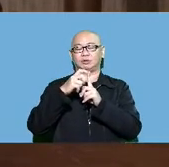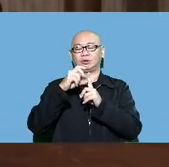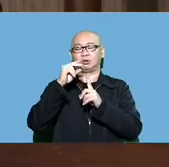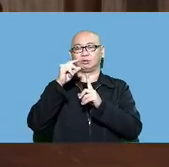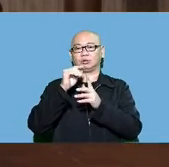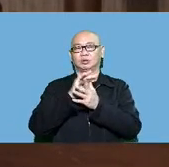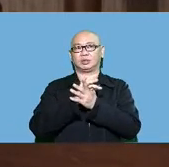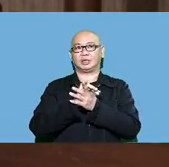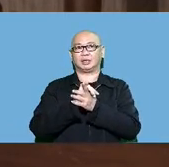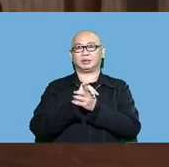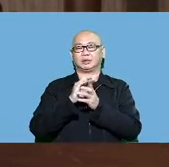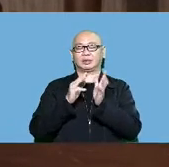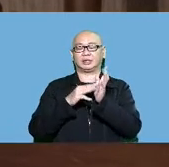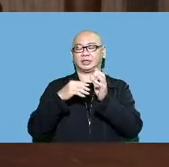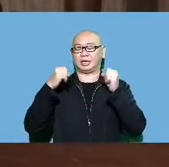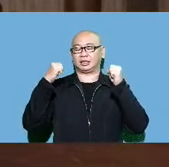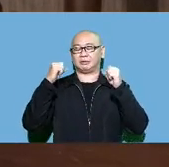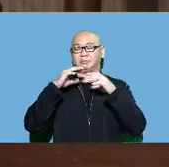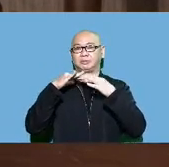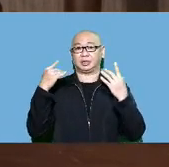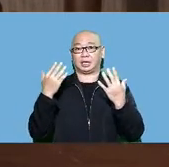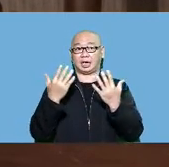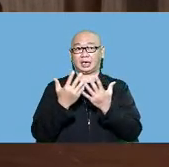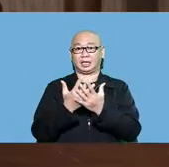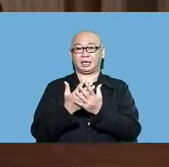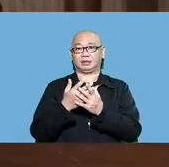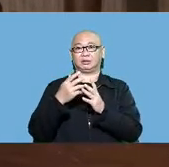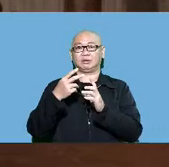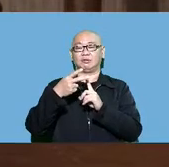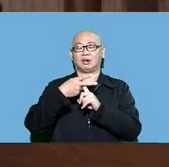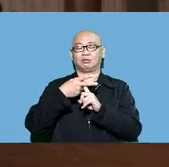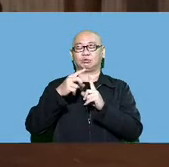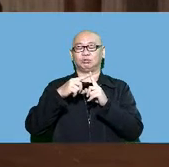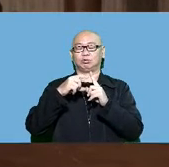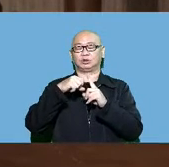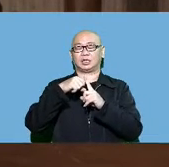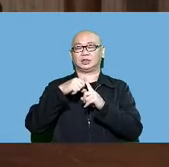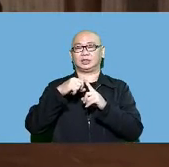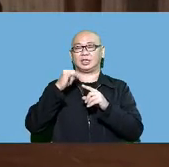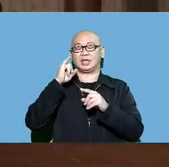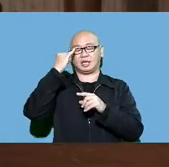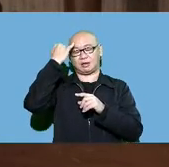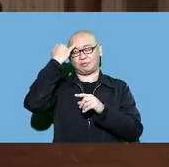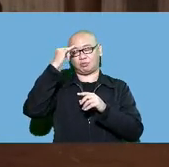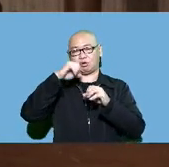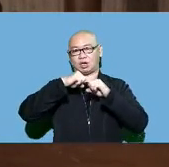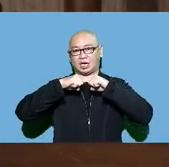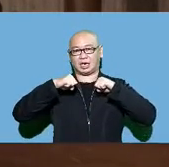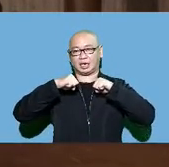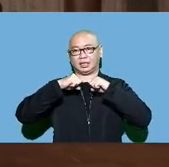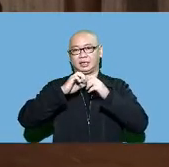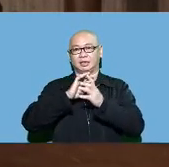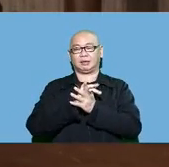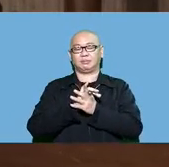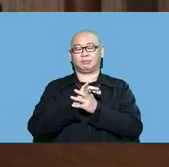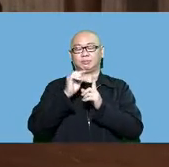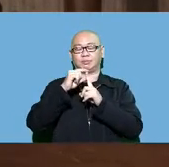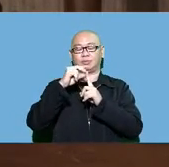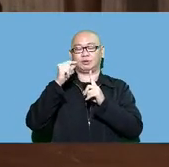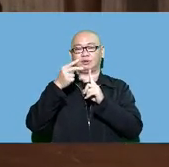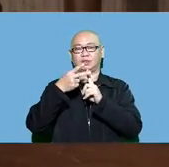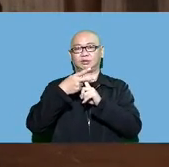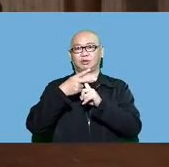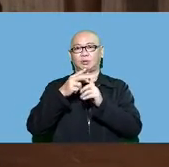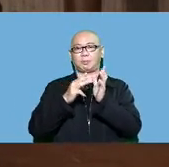profesor dalam bidang ilmu kesehatan masyarakat pada Fakultas Ilmu Keolahragaan. Profesor Dr. Margareta Rahayuningsih